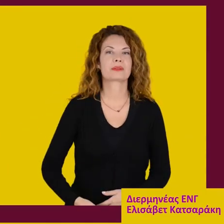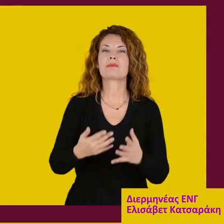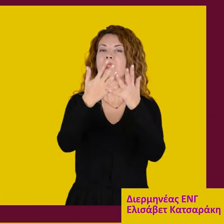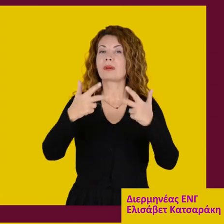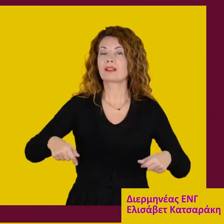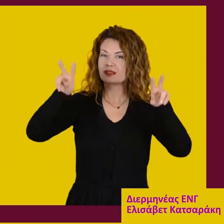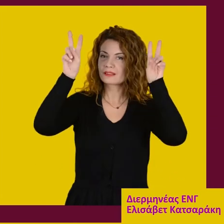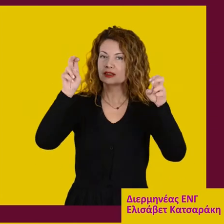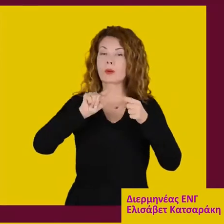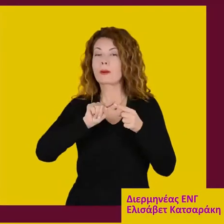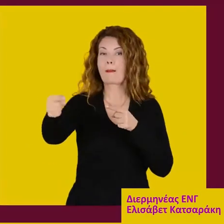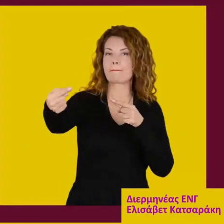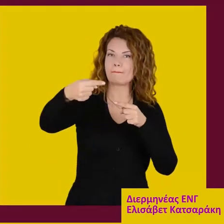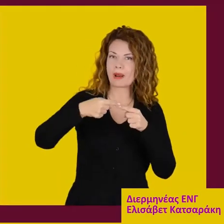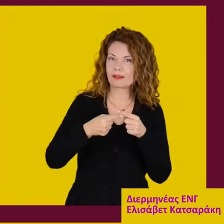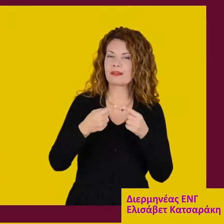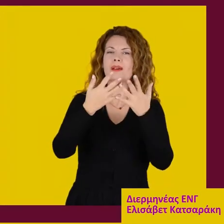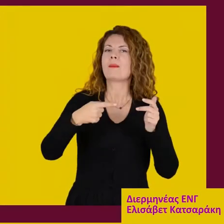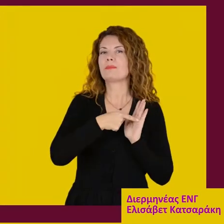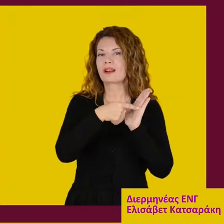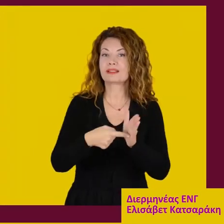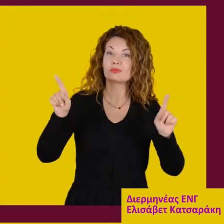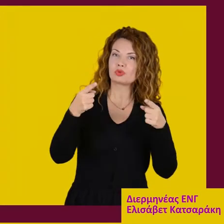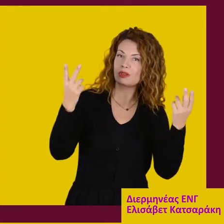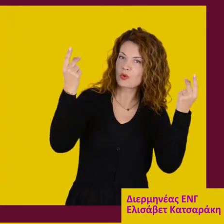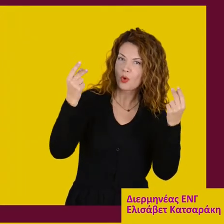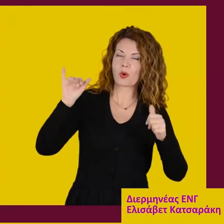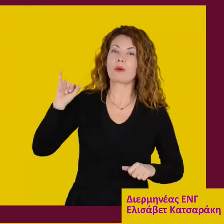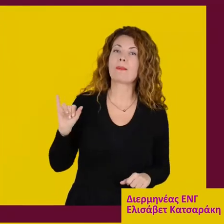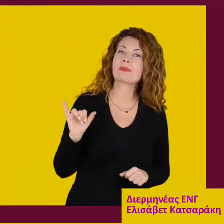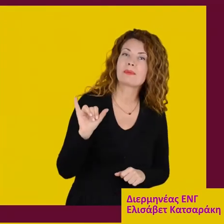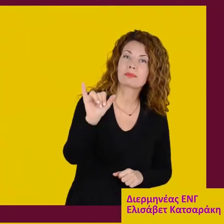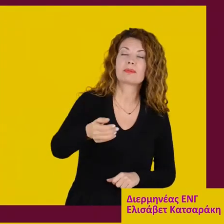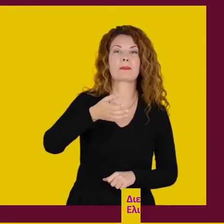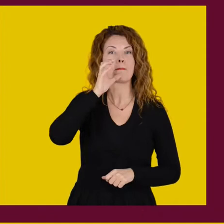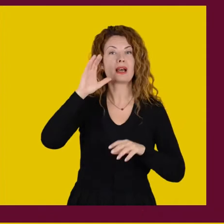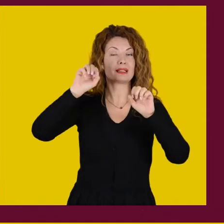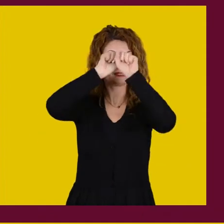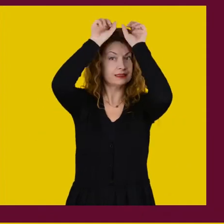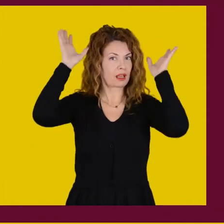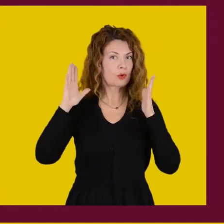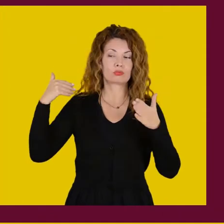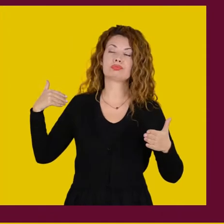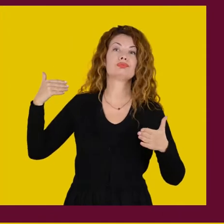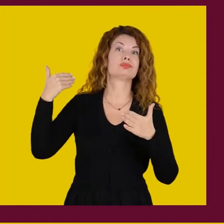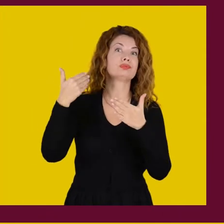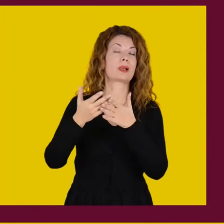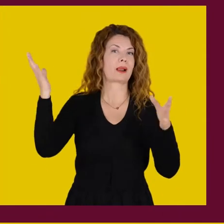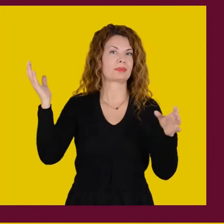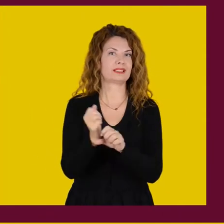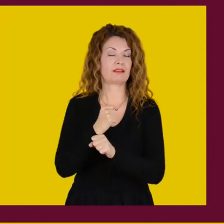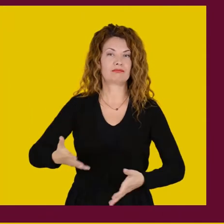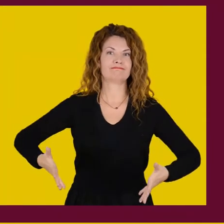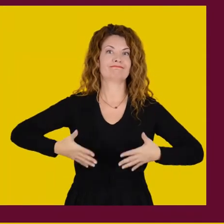Γεια σας. Η παράσταση «Κάνω comeback» είναι μια μουσικοθεατρική παράσταση που παίζεται κάθε Πέμπτη στο Σαμόν και ήδη έχει σημειώσει πολύ μεγάλη